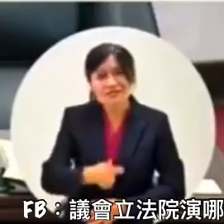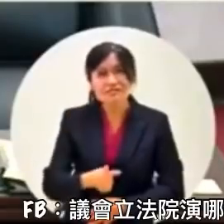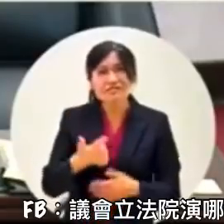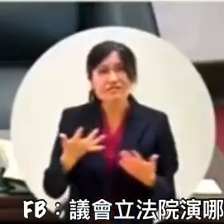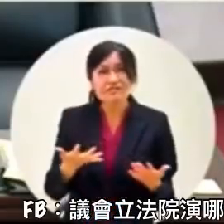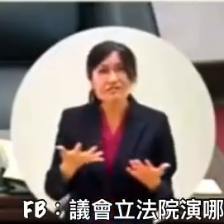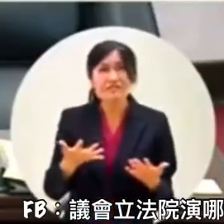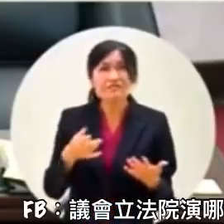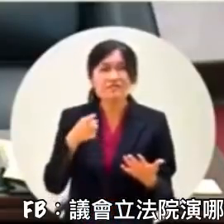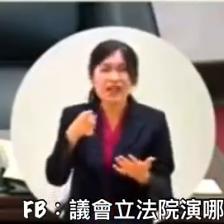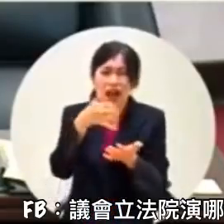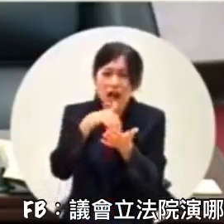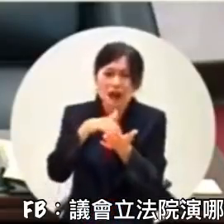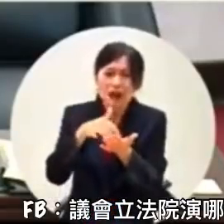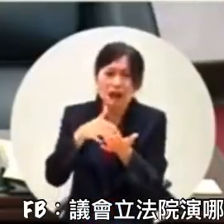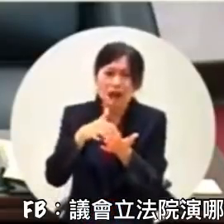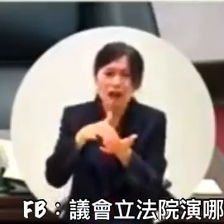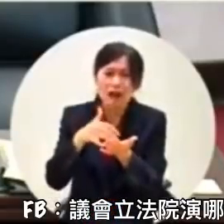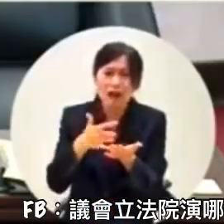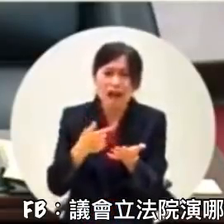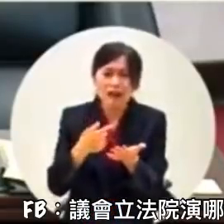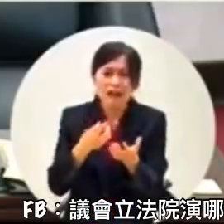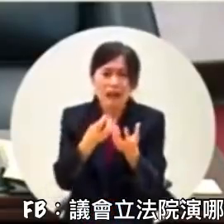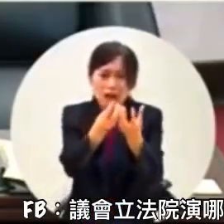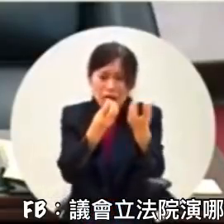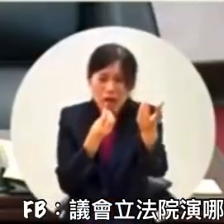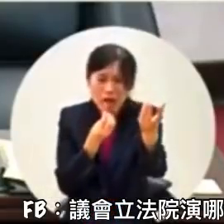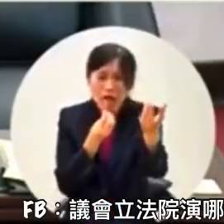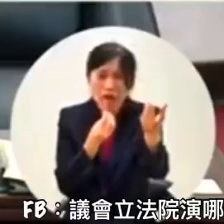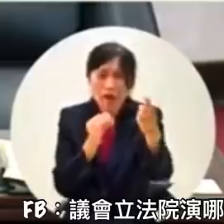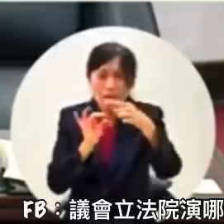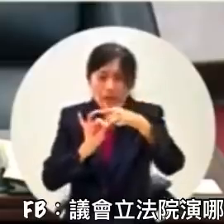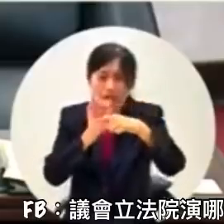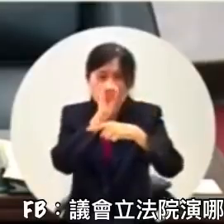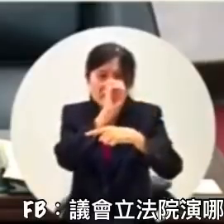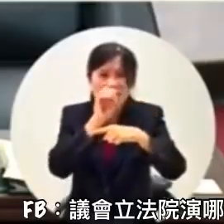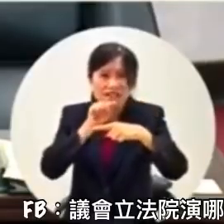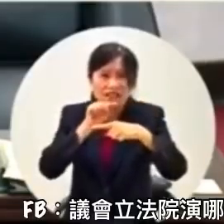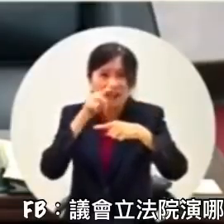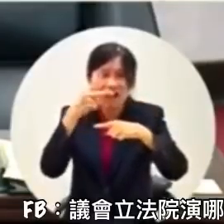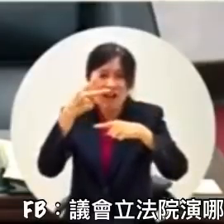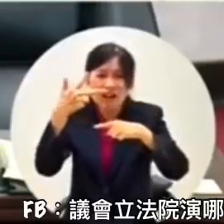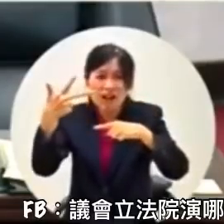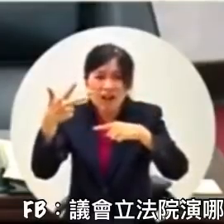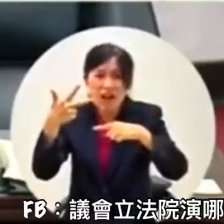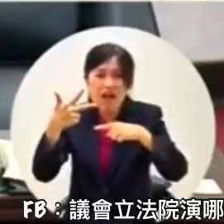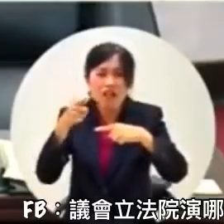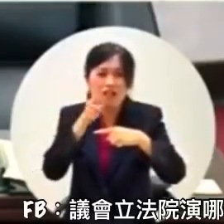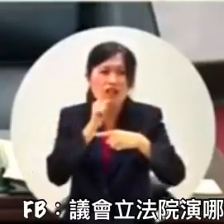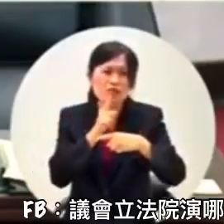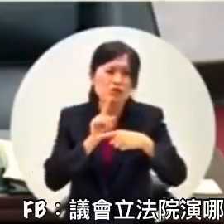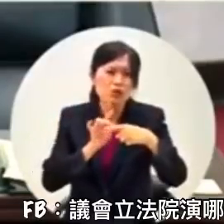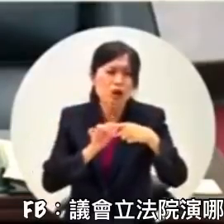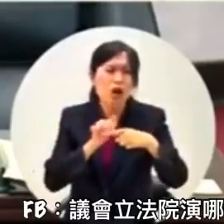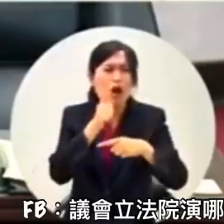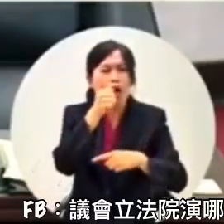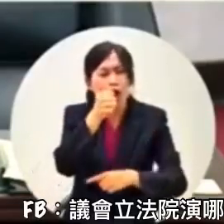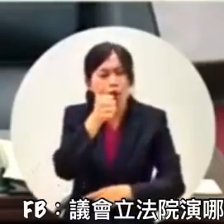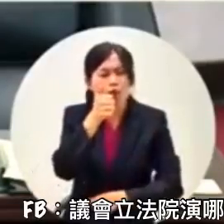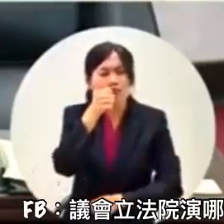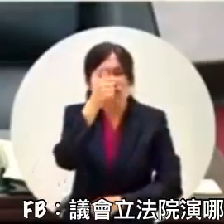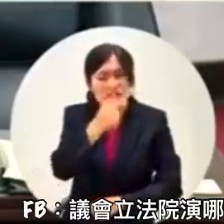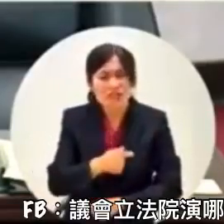现在的计算公司只能给我们0.27%啦。你谈到讲的50%，变50亿、75亿，拍